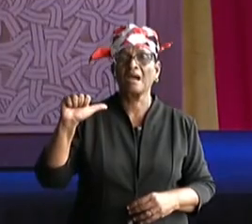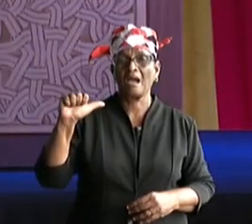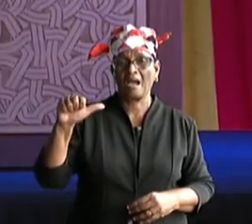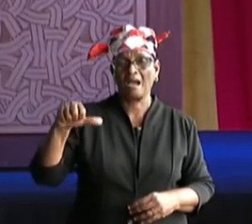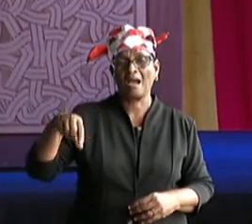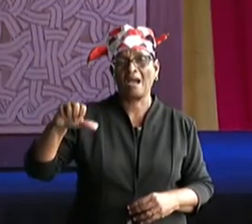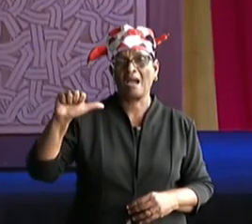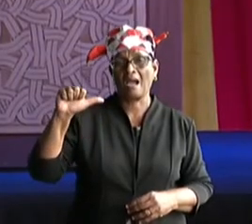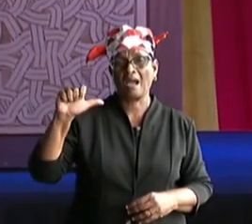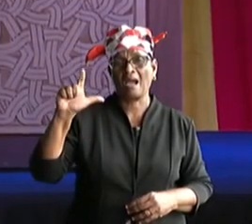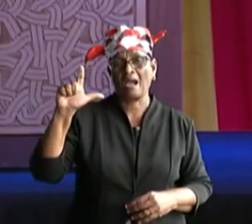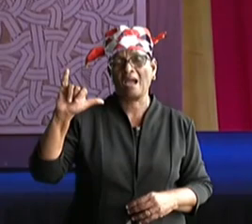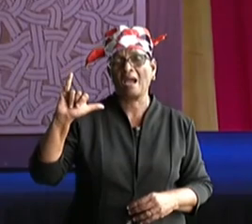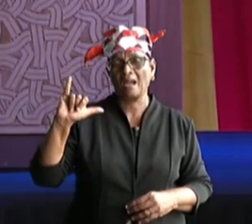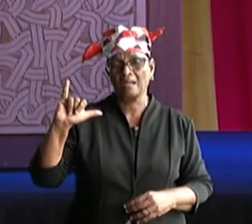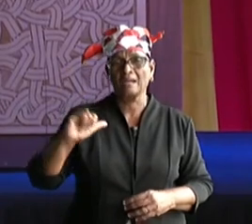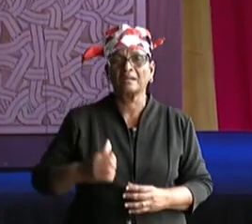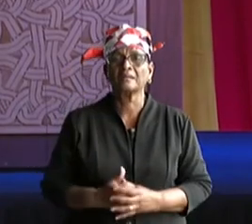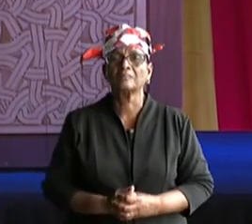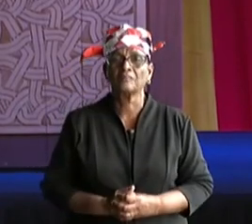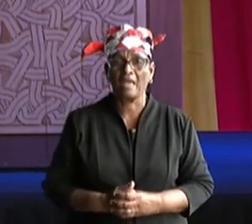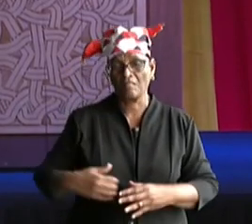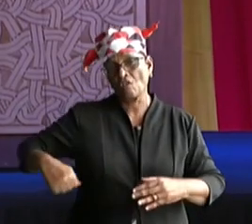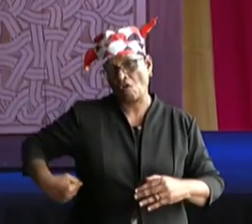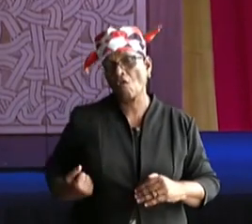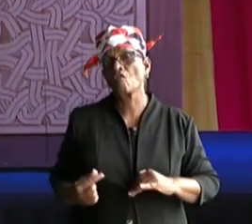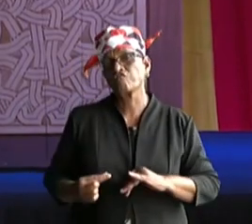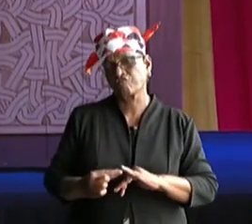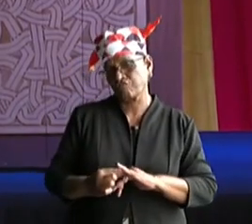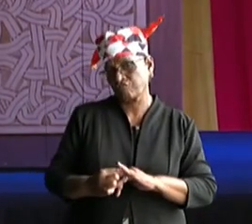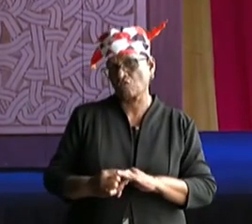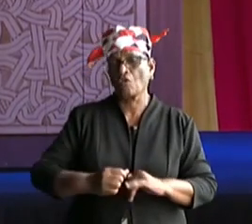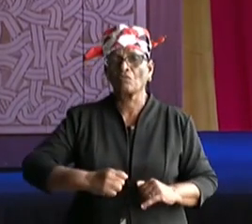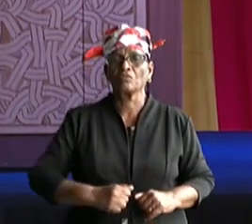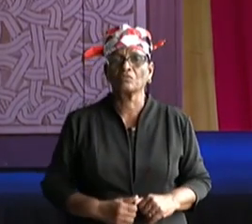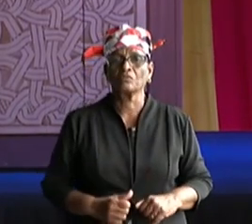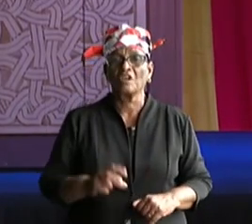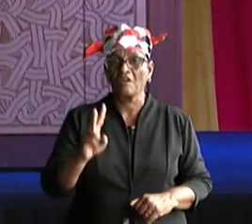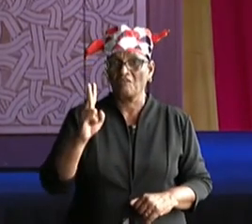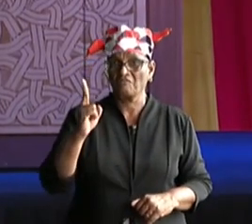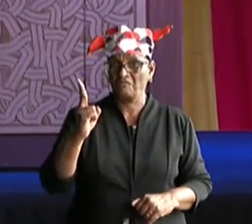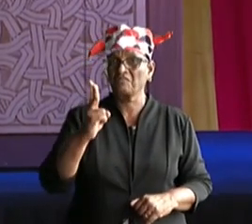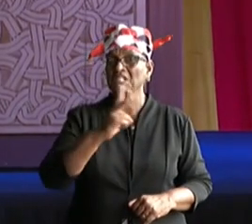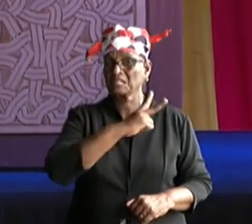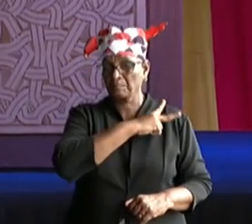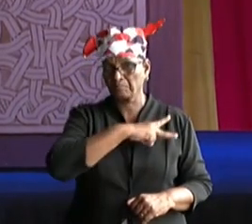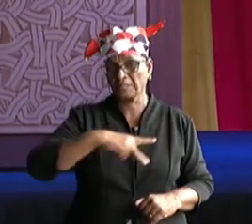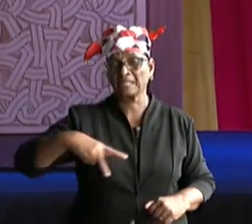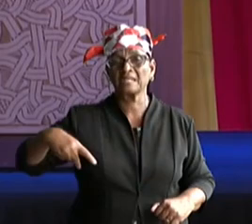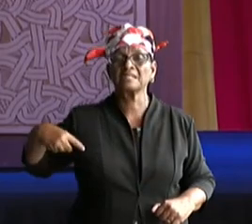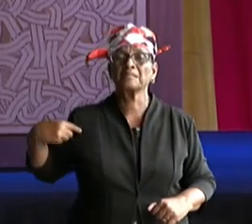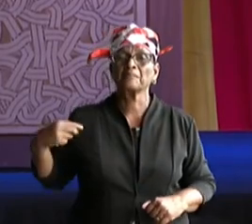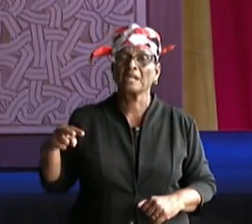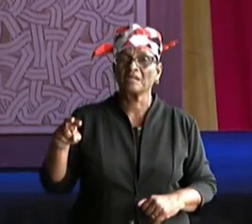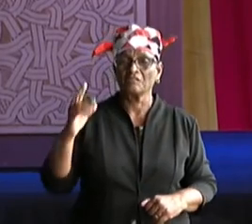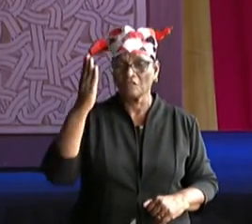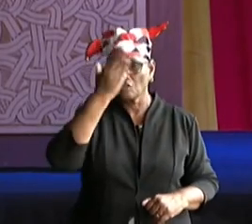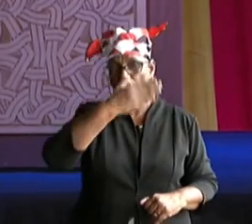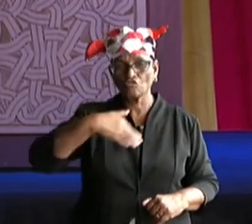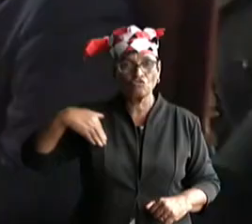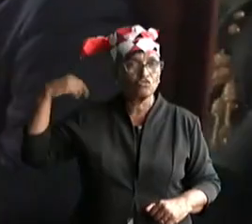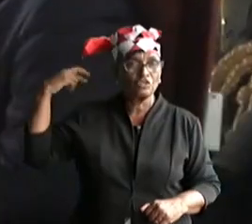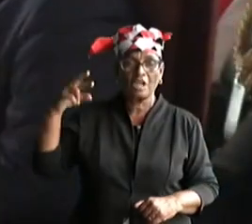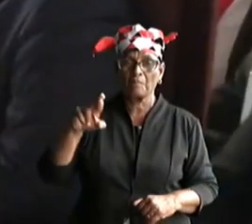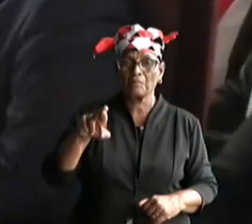en First Lady mevrouw Aria Ali, de vicepresident van de Republiek Suriname, de heer Ronnie Brunswijk en mevrouw